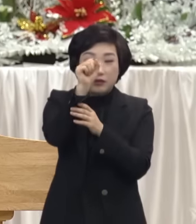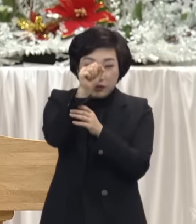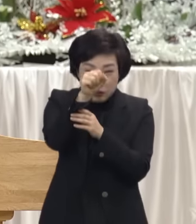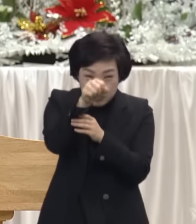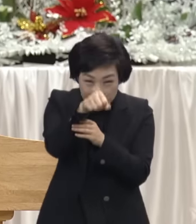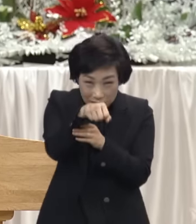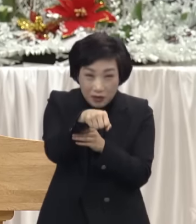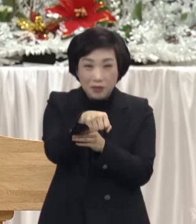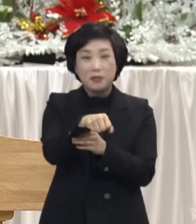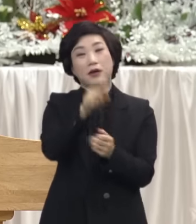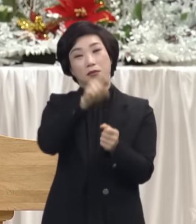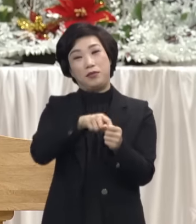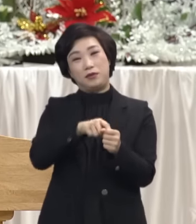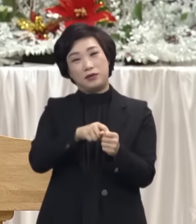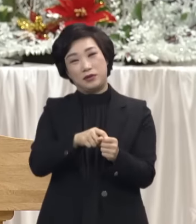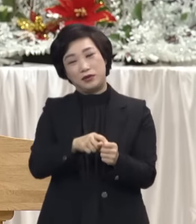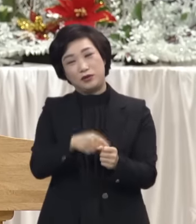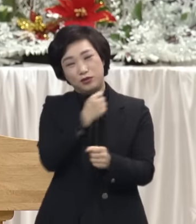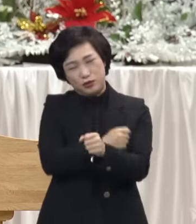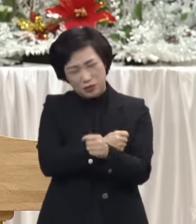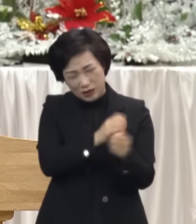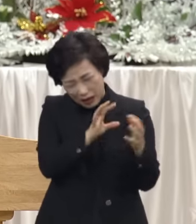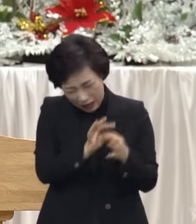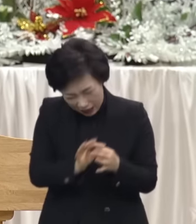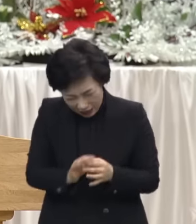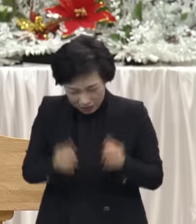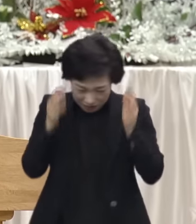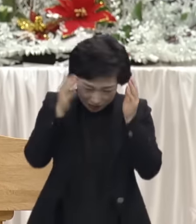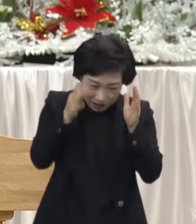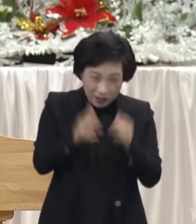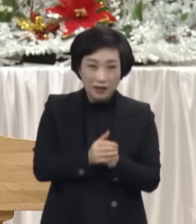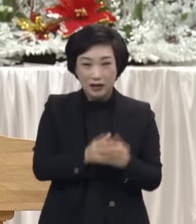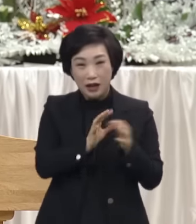착황하라고 잘했는데